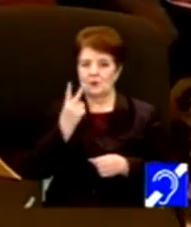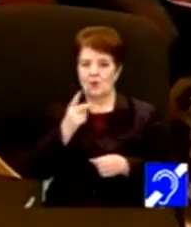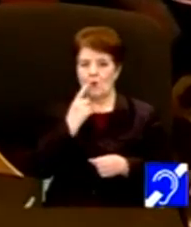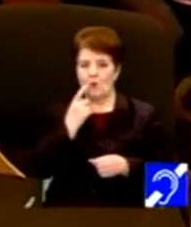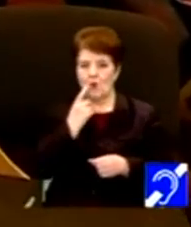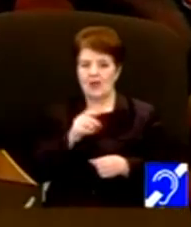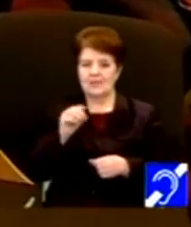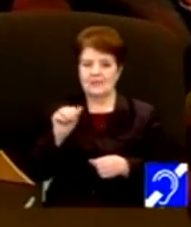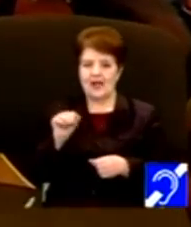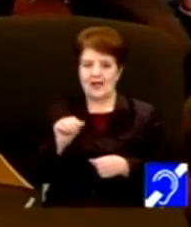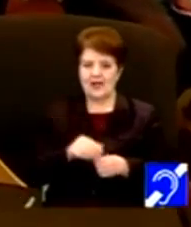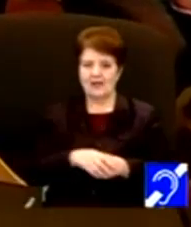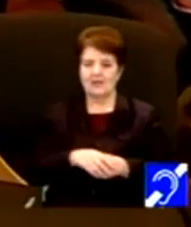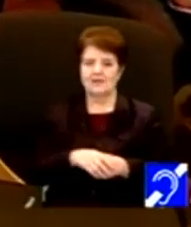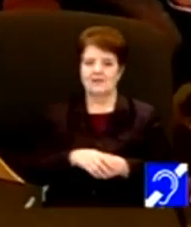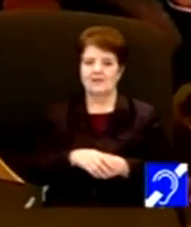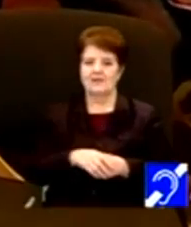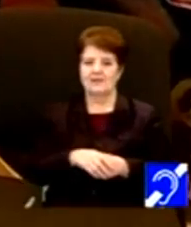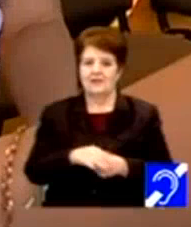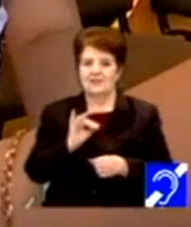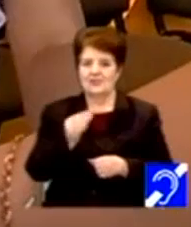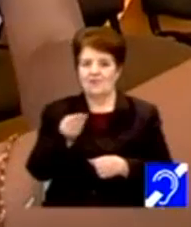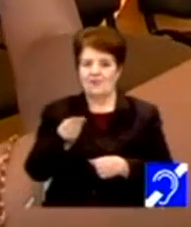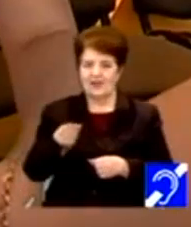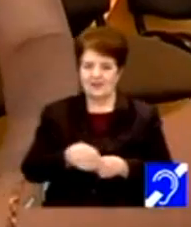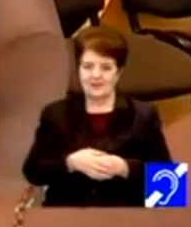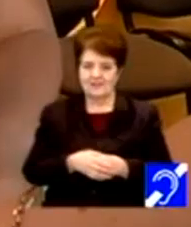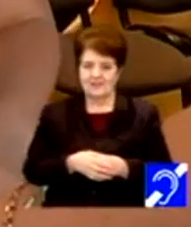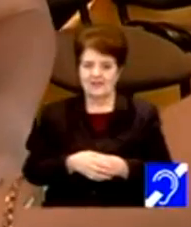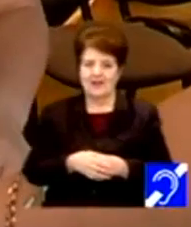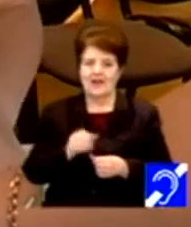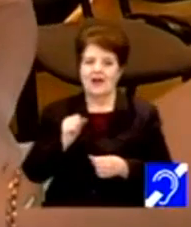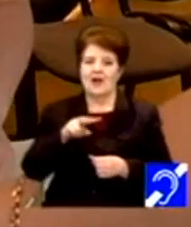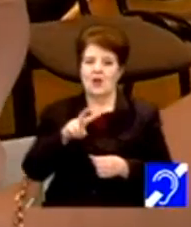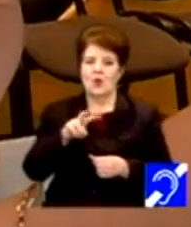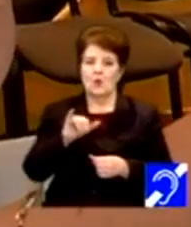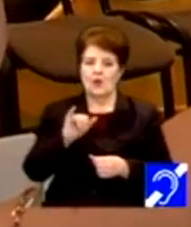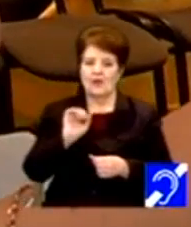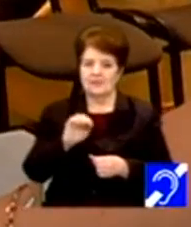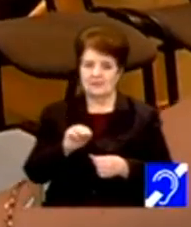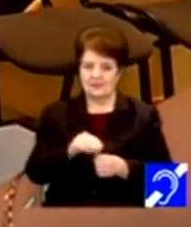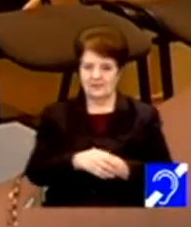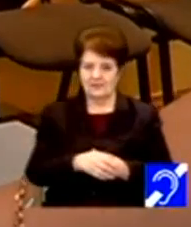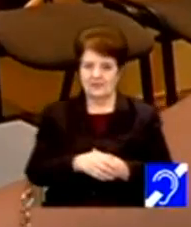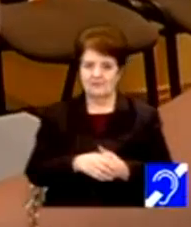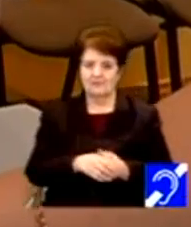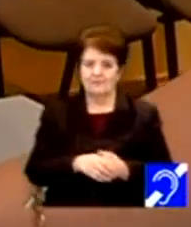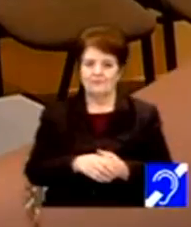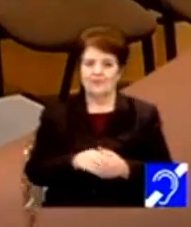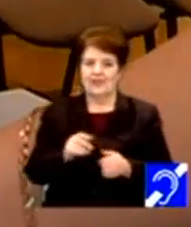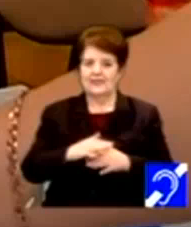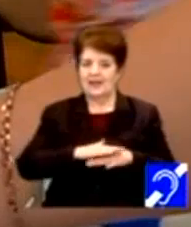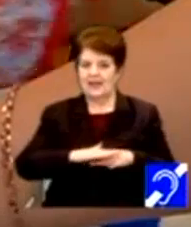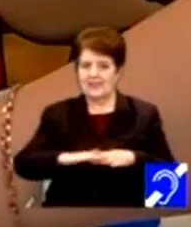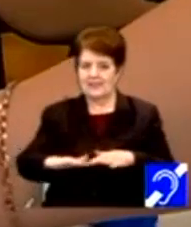ouă, zahăr și făină. Luăm aluatul, îl